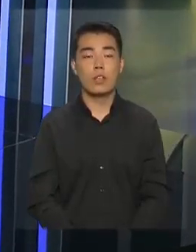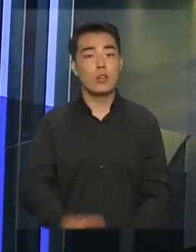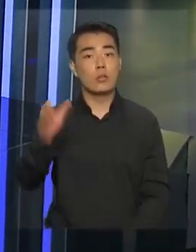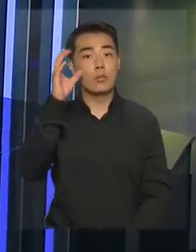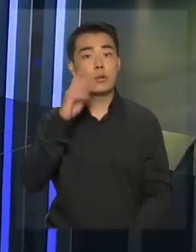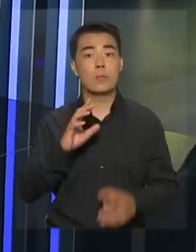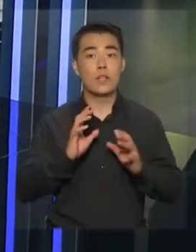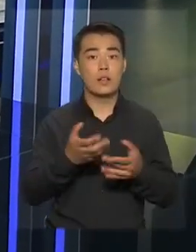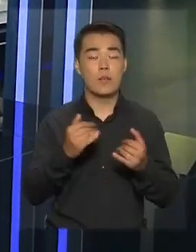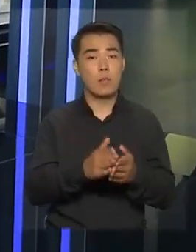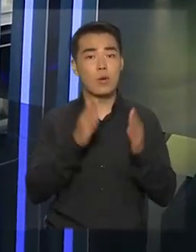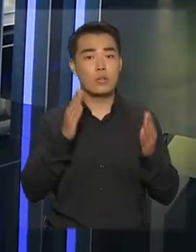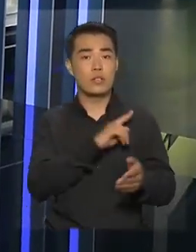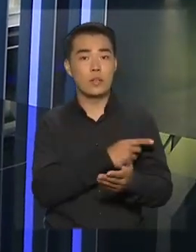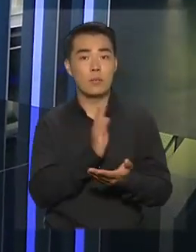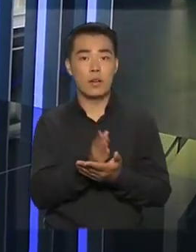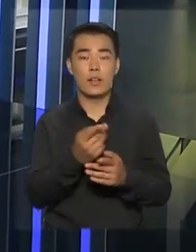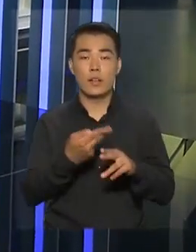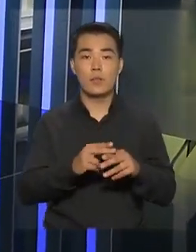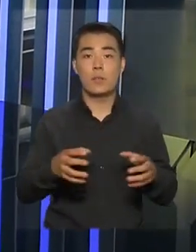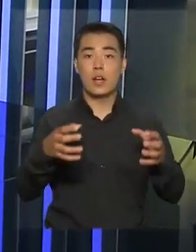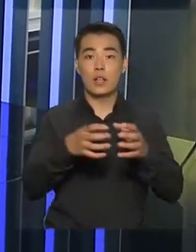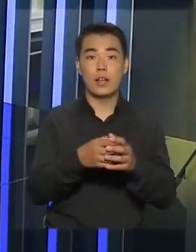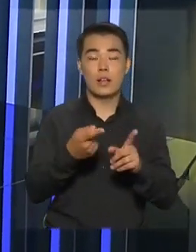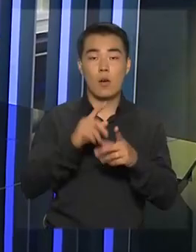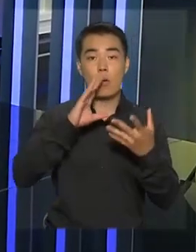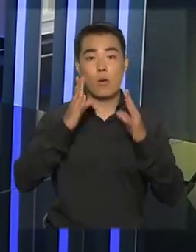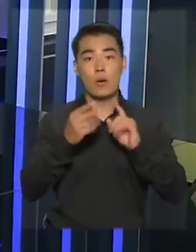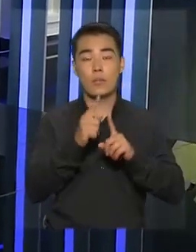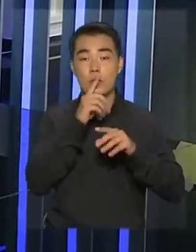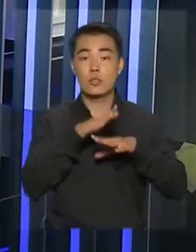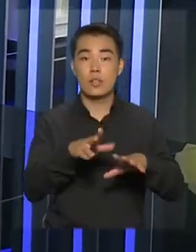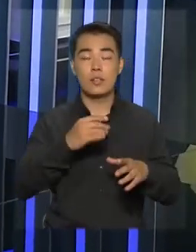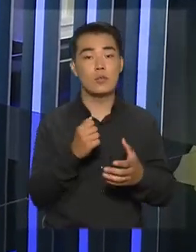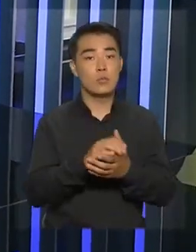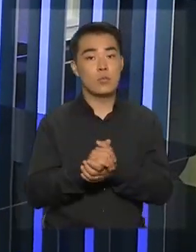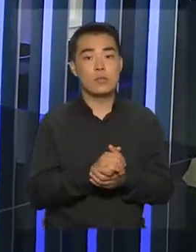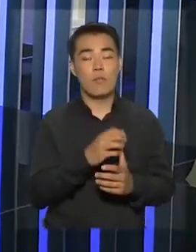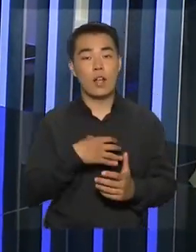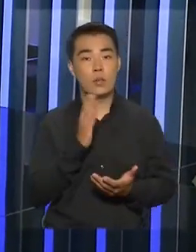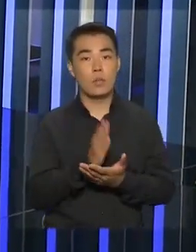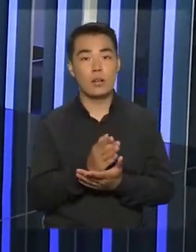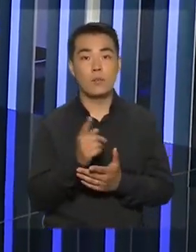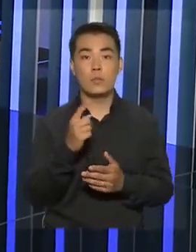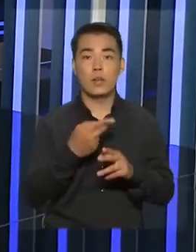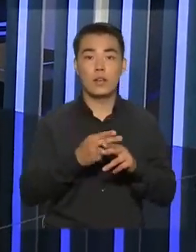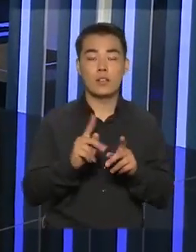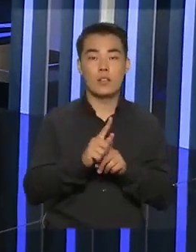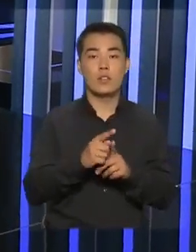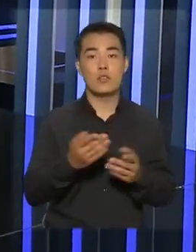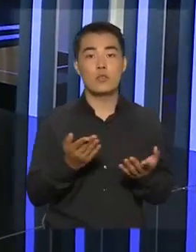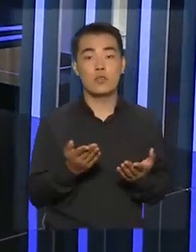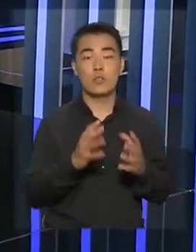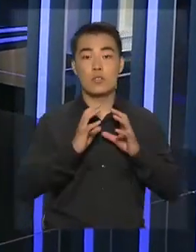Türk әлемі үлкен күш. Оның бірлігі тұтас аймақтағы тыныштық пен тұрақтылықтың кілті. Өйткені түркі жұрты жер